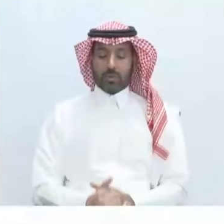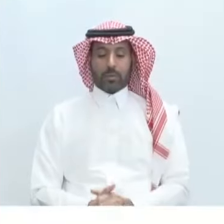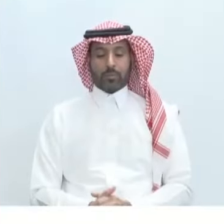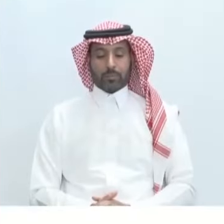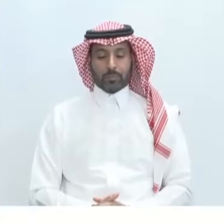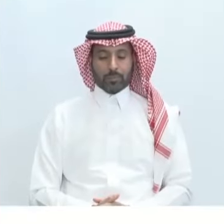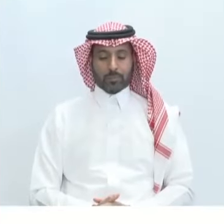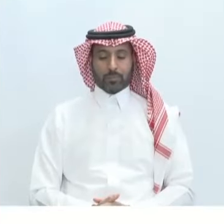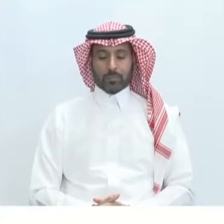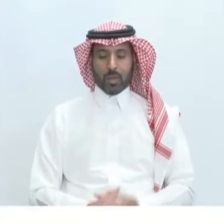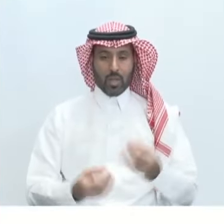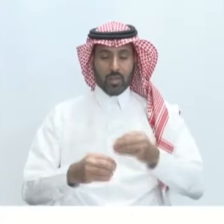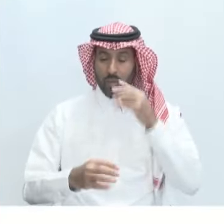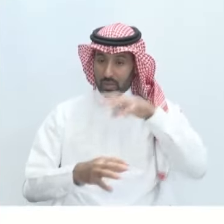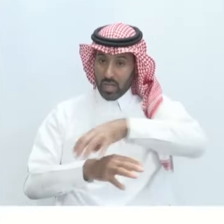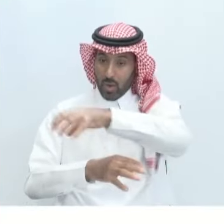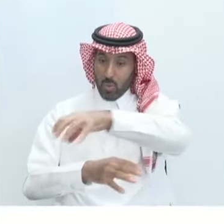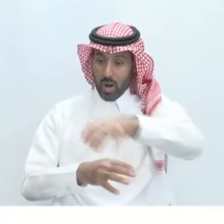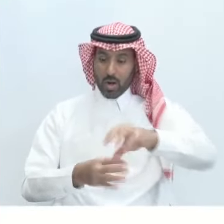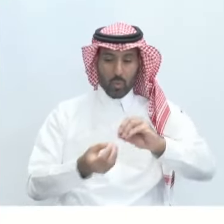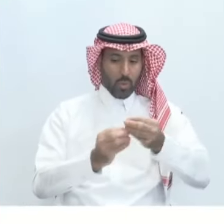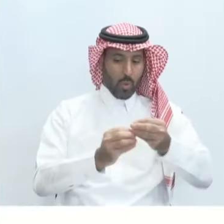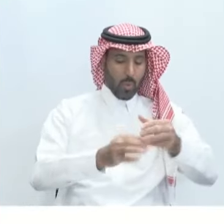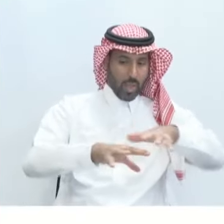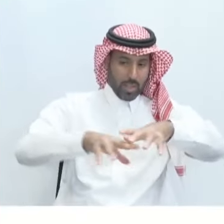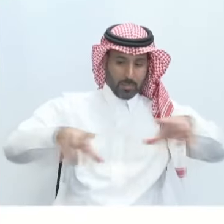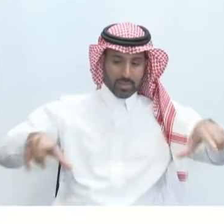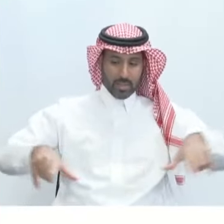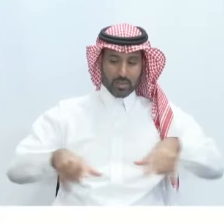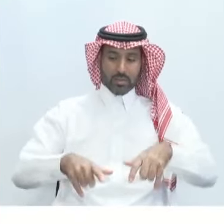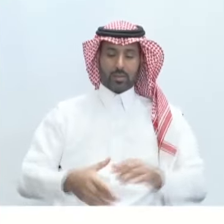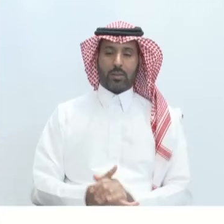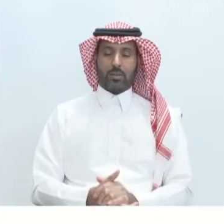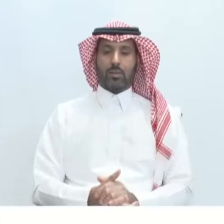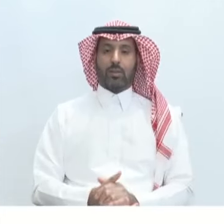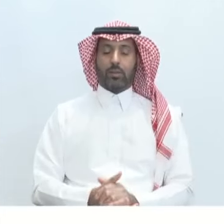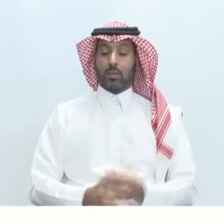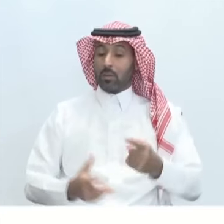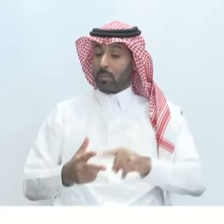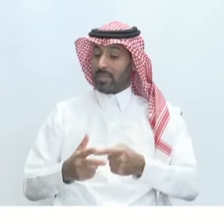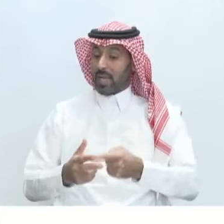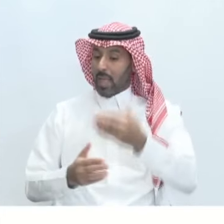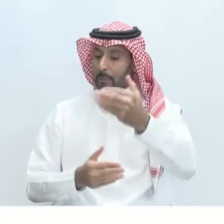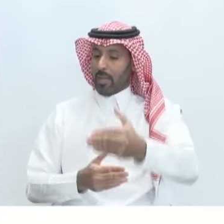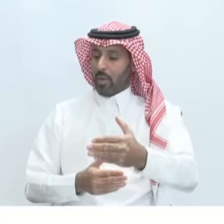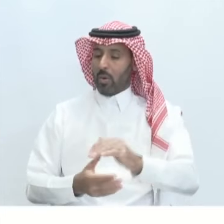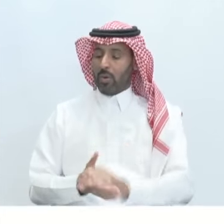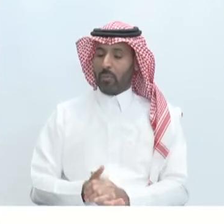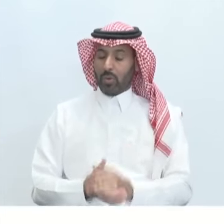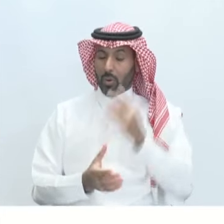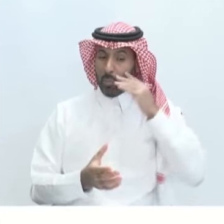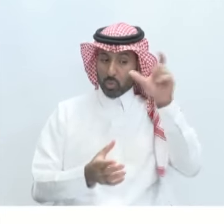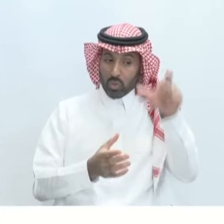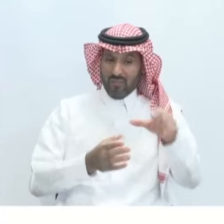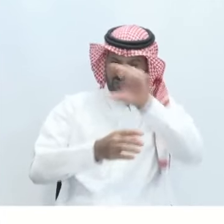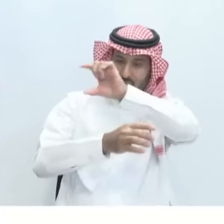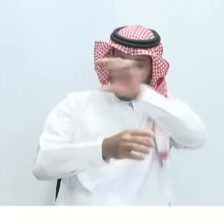بالفعل اضافه العوائق وتلوين المساحات سيكون باستخدام هذه الادوات التي توجد في